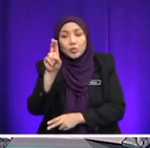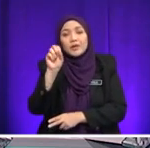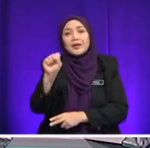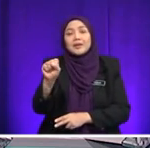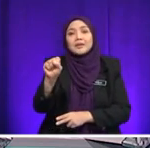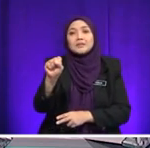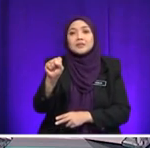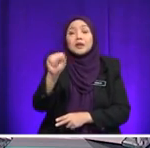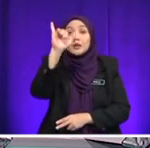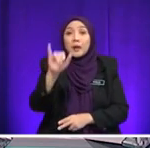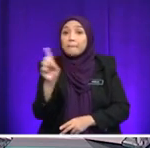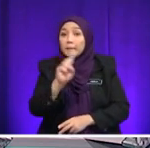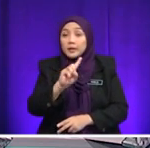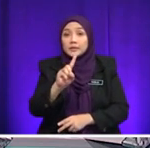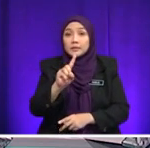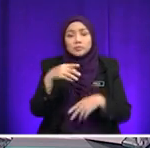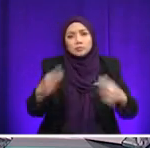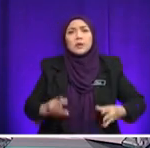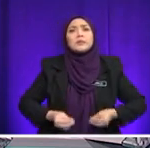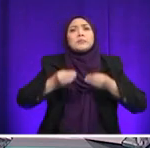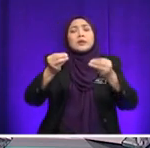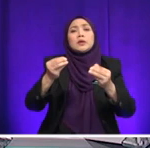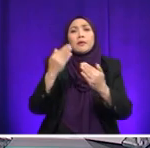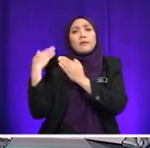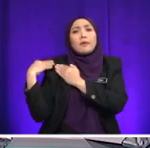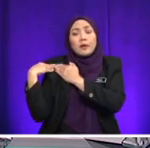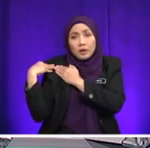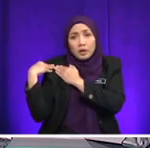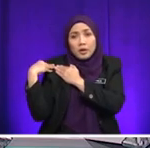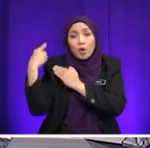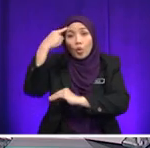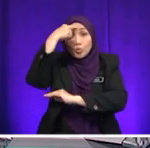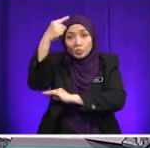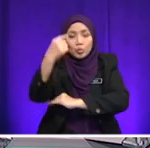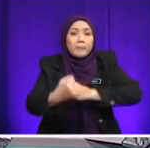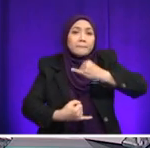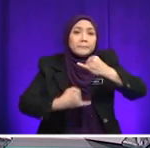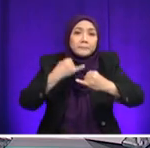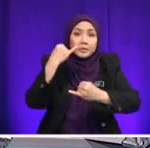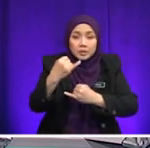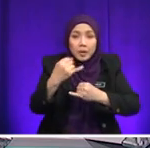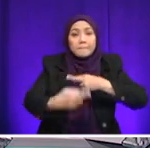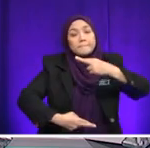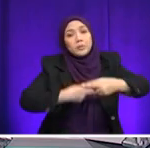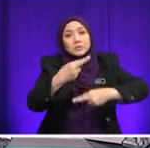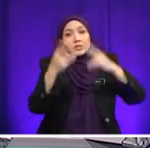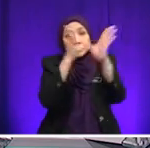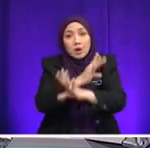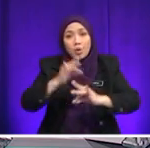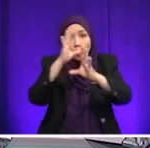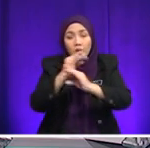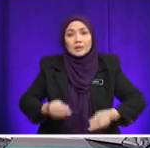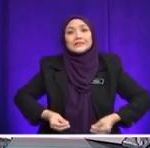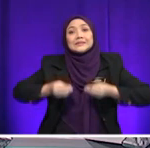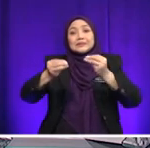yang mana telah diberikan tanggung jawab untuk menjahitkan proses penyerahan ini kepada kerajaan